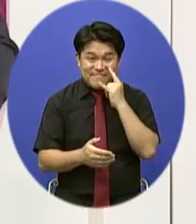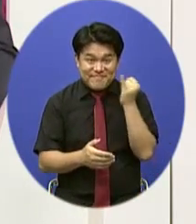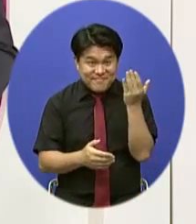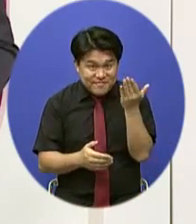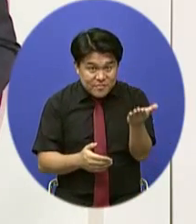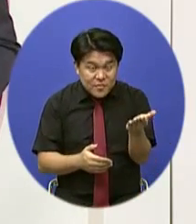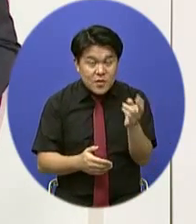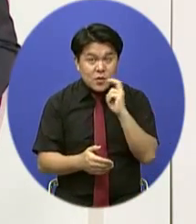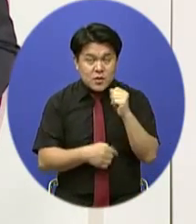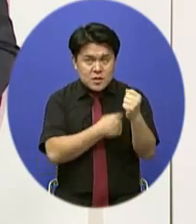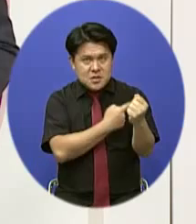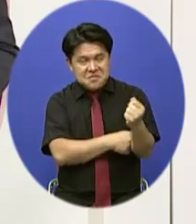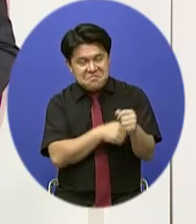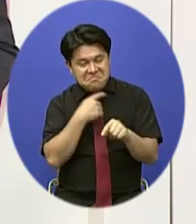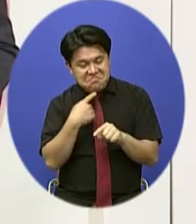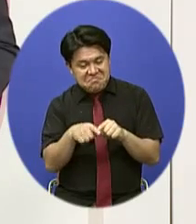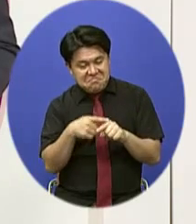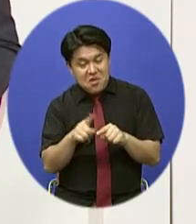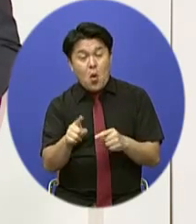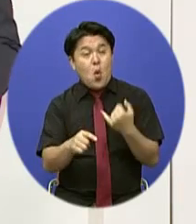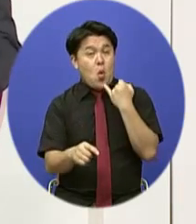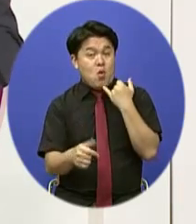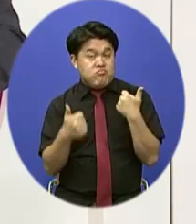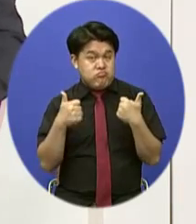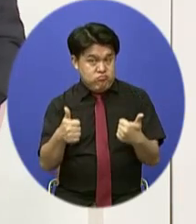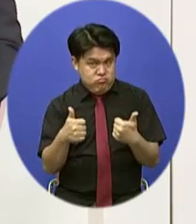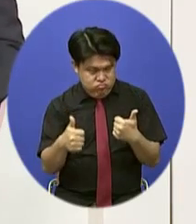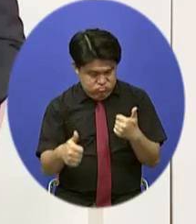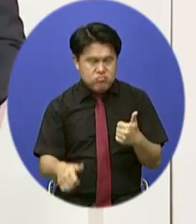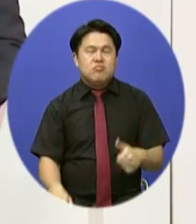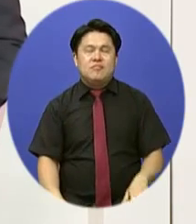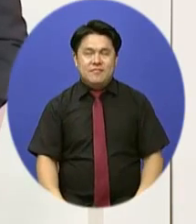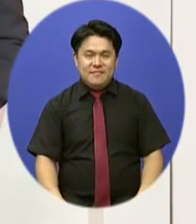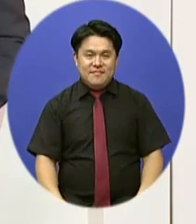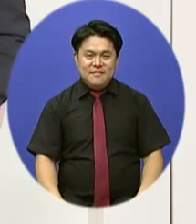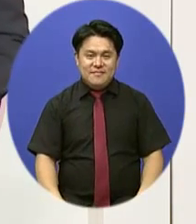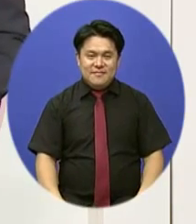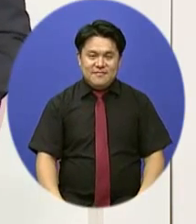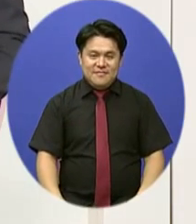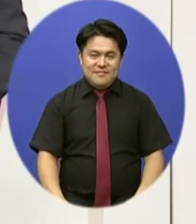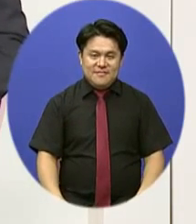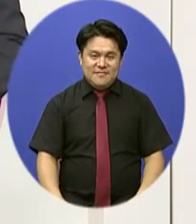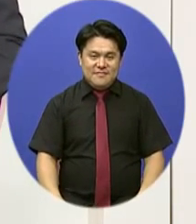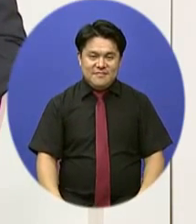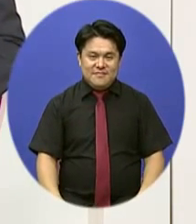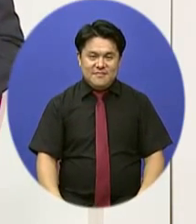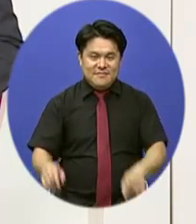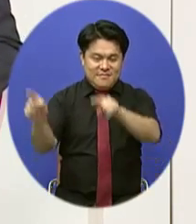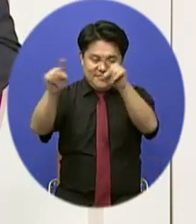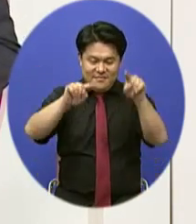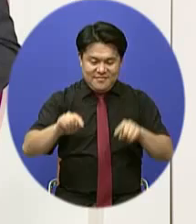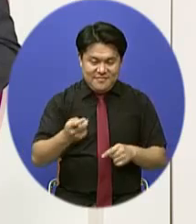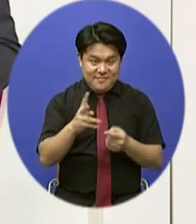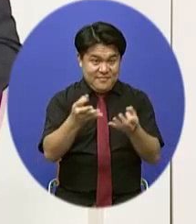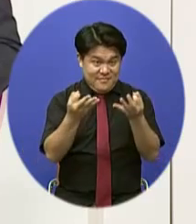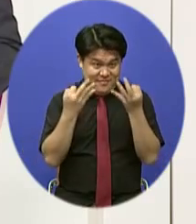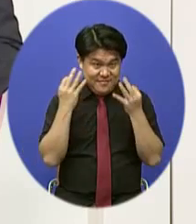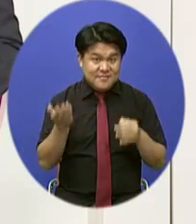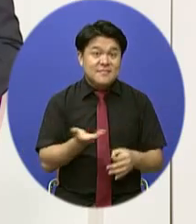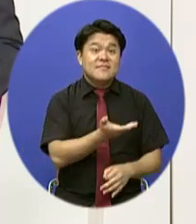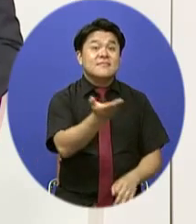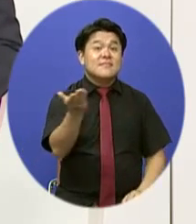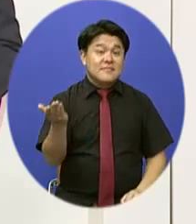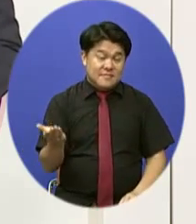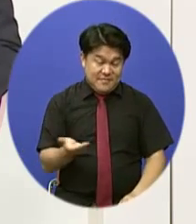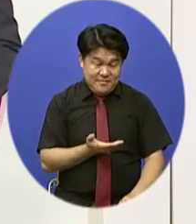그 정도면 아주 뭐 실력이 있는 네. 네, 노래 실력입니다. 그렇습니다. 자, 우리 전국에 계세요. 우리